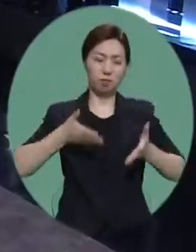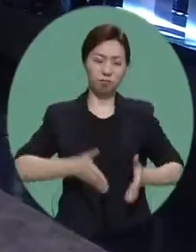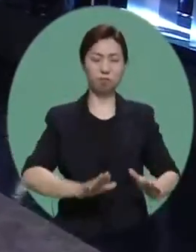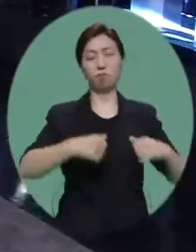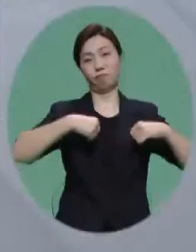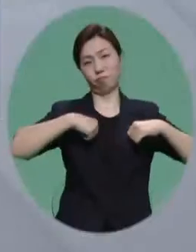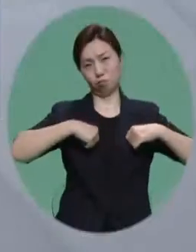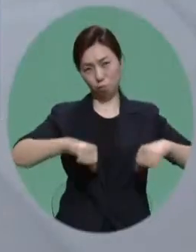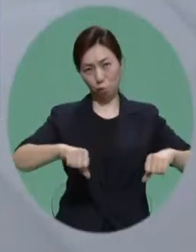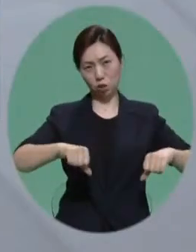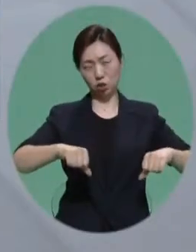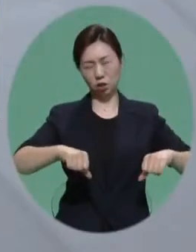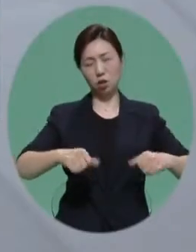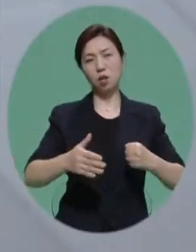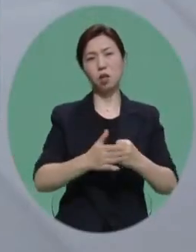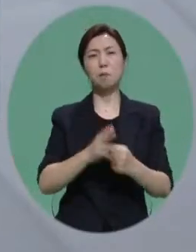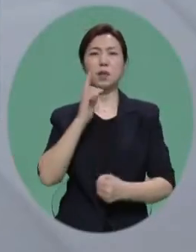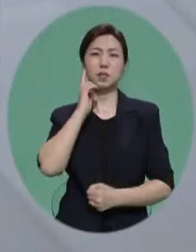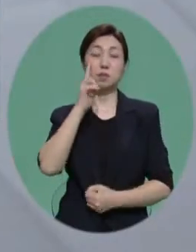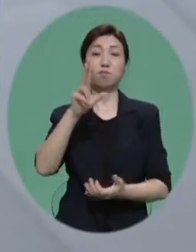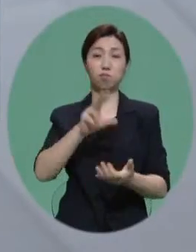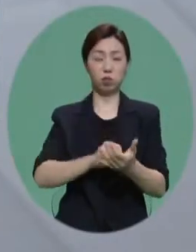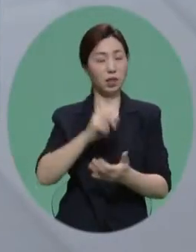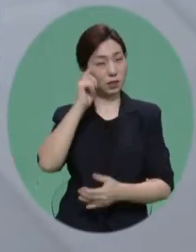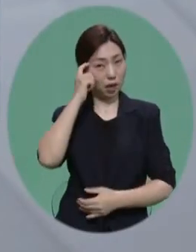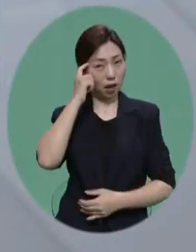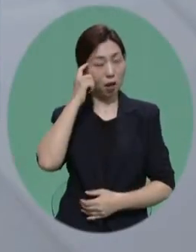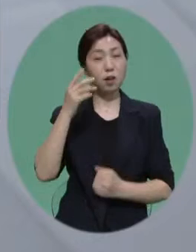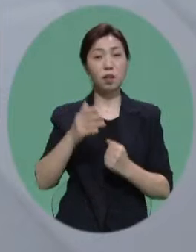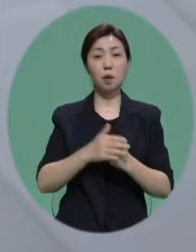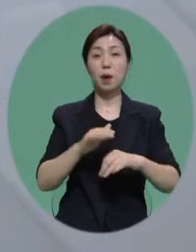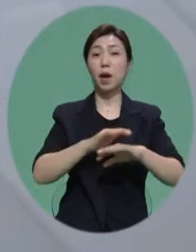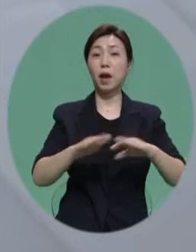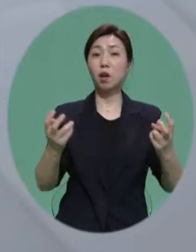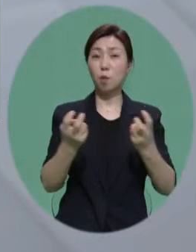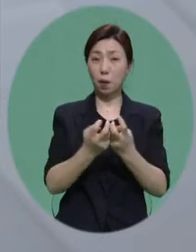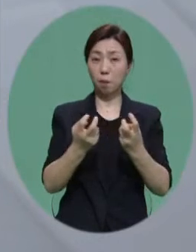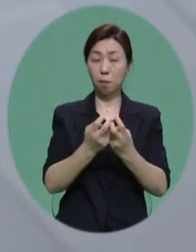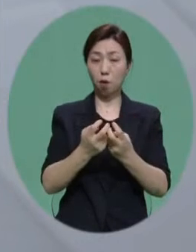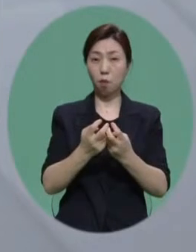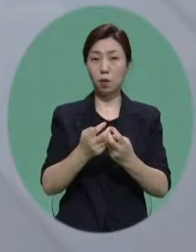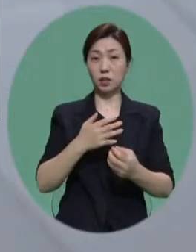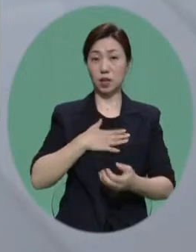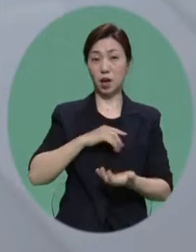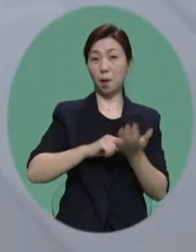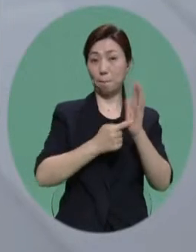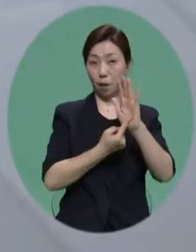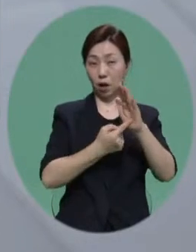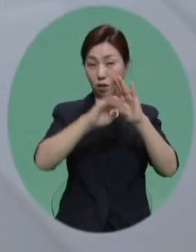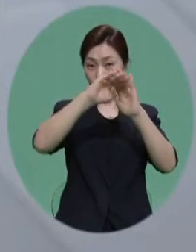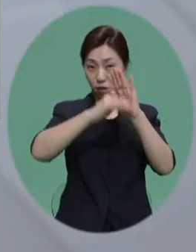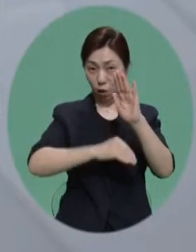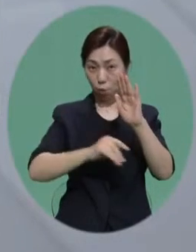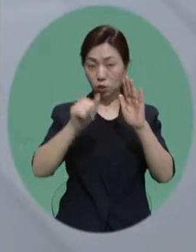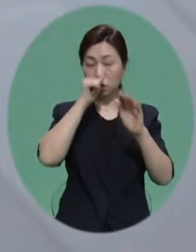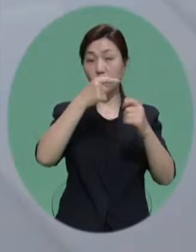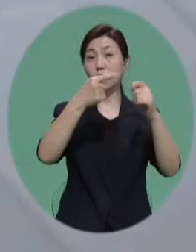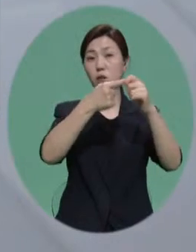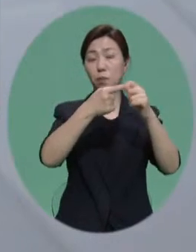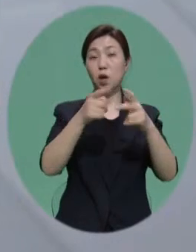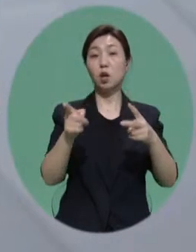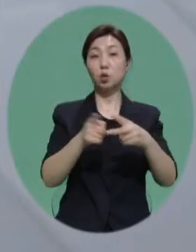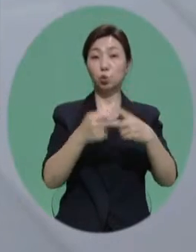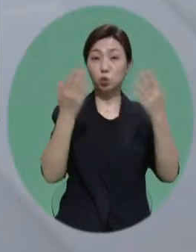안심과 그 문제라고 보기 때문에 이에 대한 대책을 몇가지 저희가 발표했습니다 첫째는 에 초등학교는 3